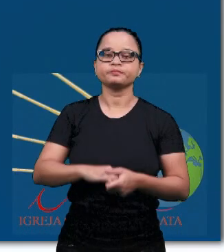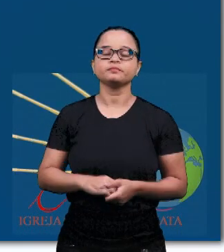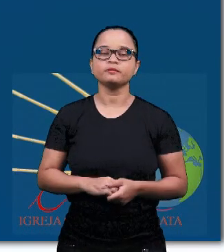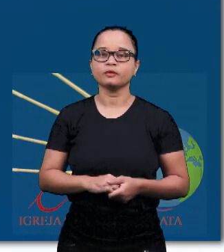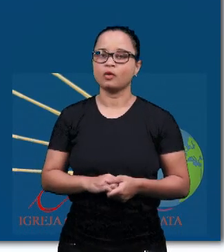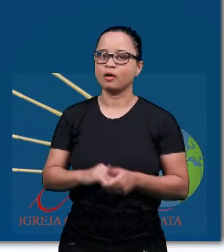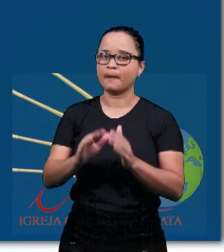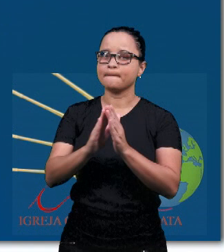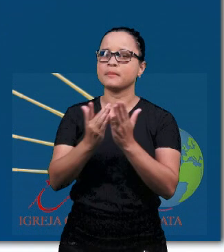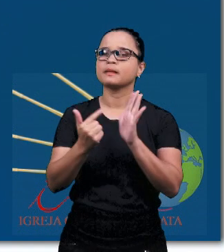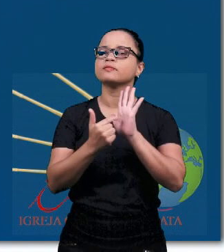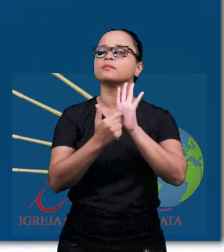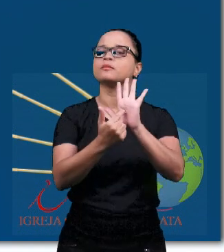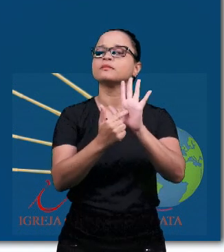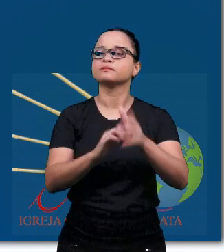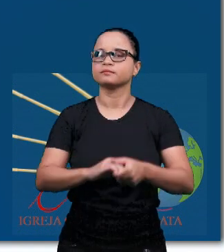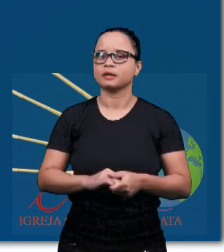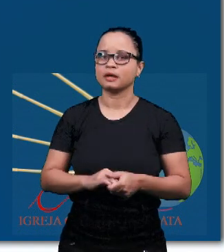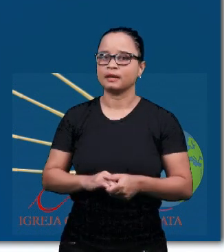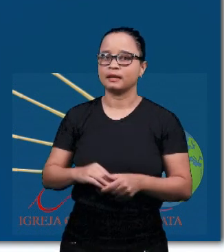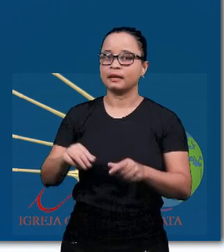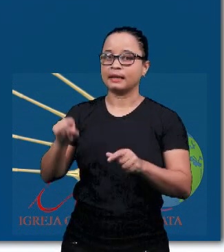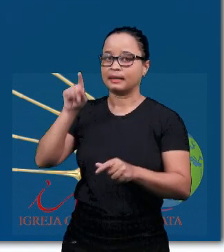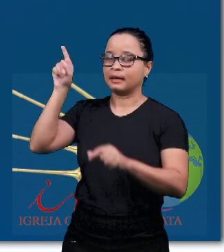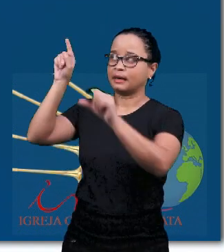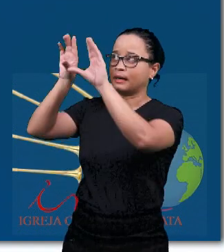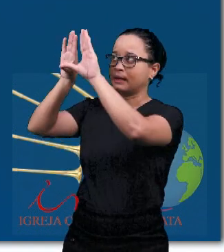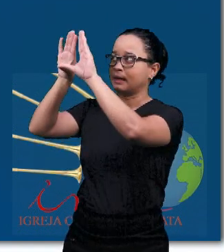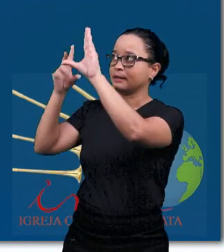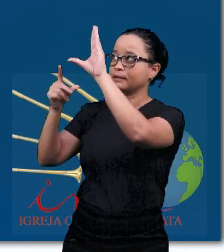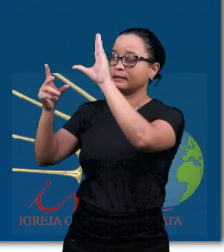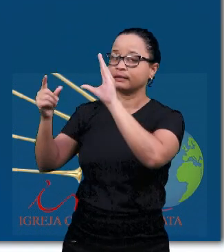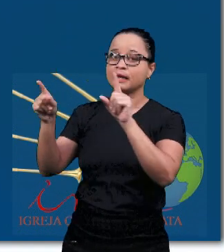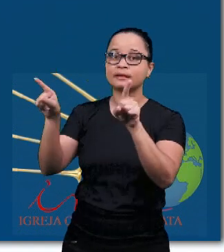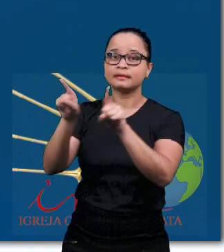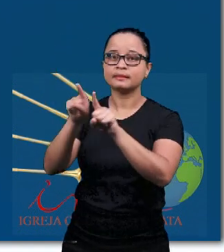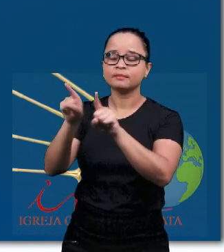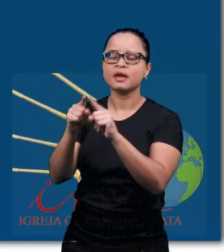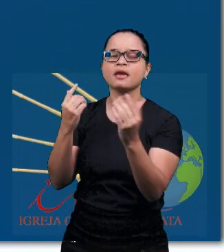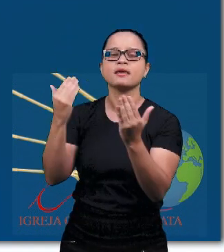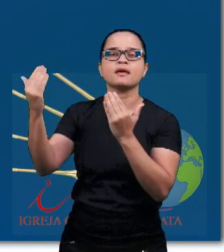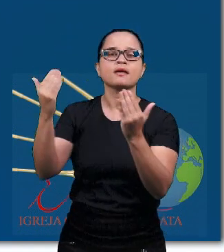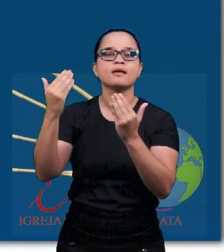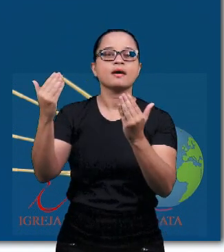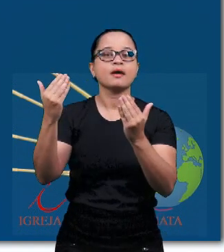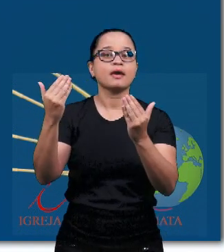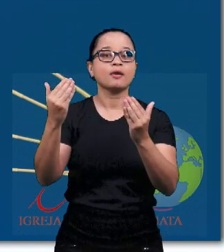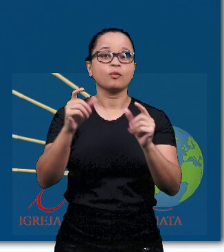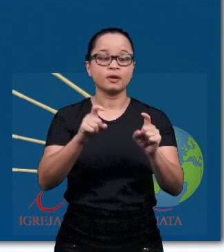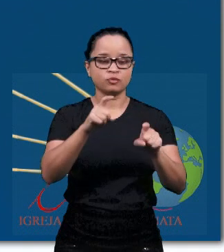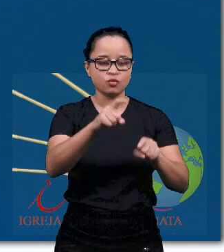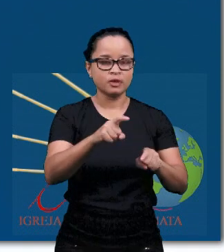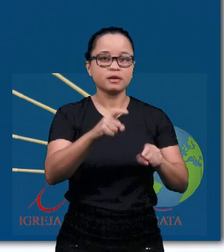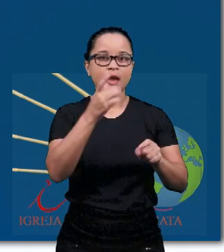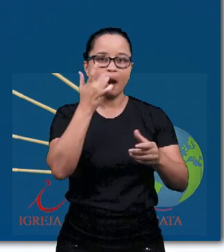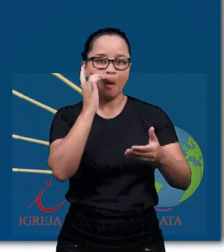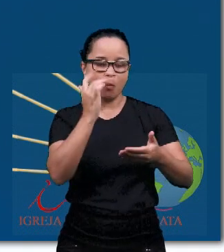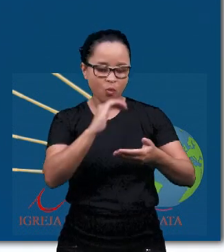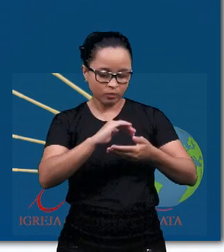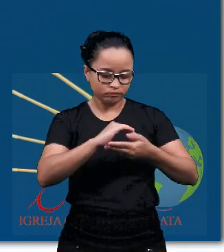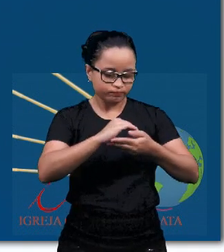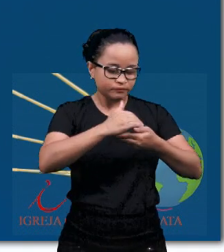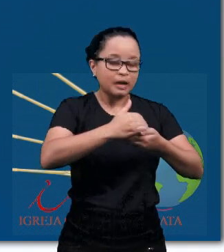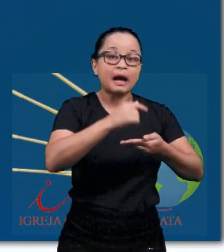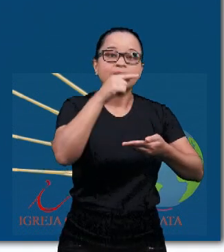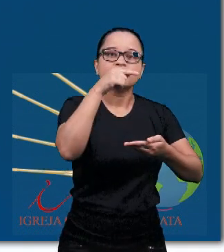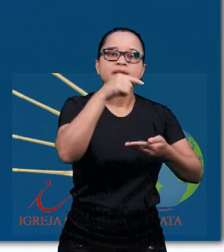зачитаем. «Еще подобно Царство Небесное сокровищу, сокрытому на поле, которое, найдя,